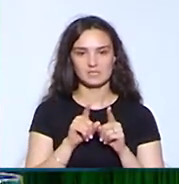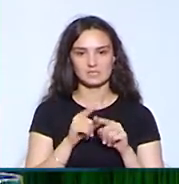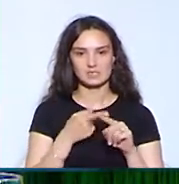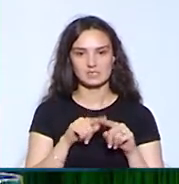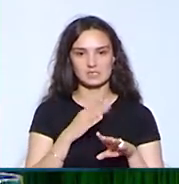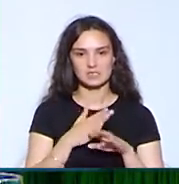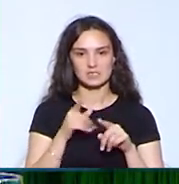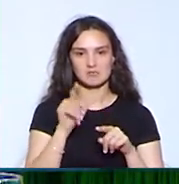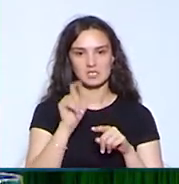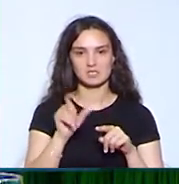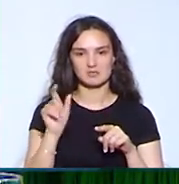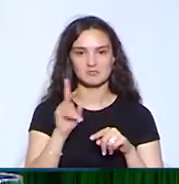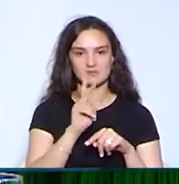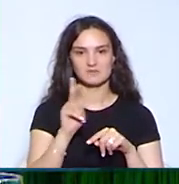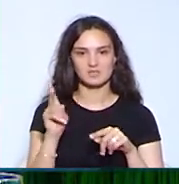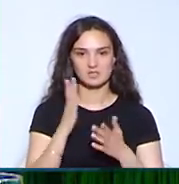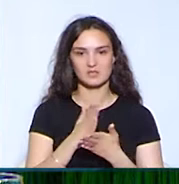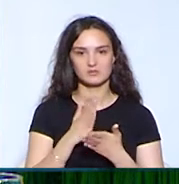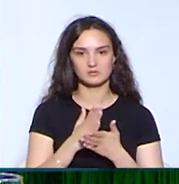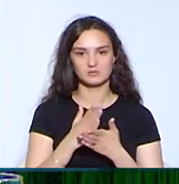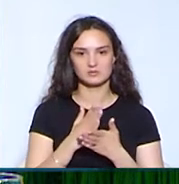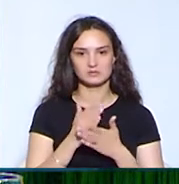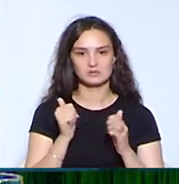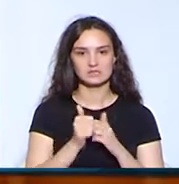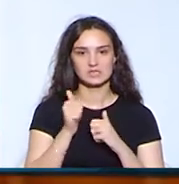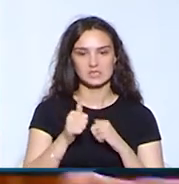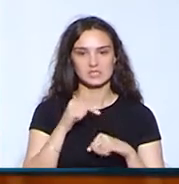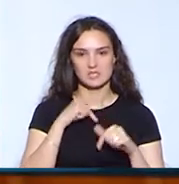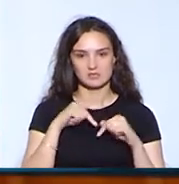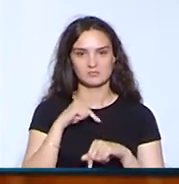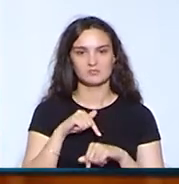არის ხვედრი იმ ადამიანებისა, რომლებთაც აქვთ გარკვეული წინასწარ განწყობა